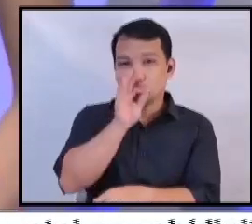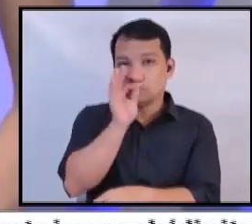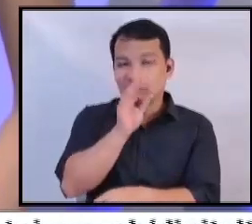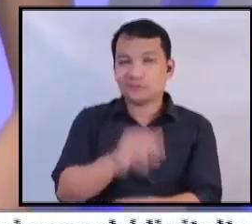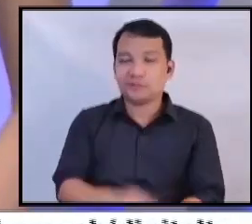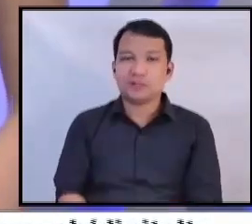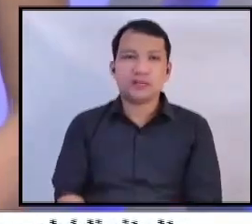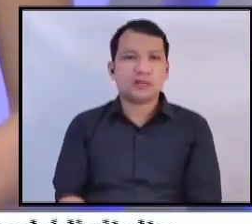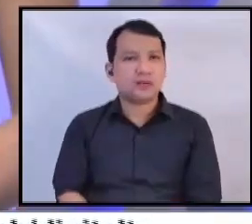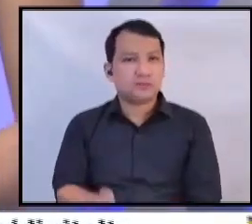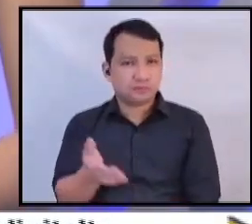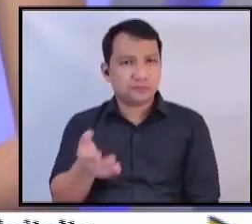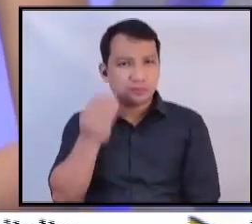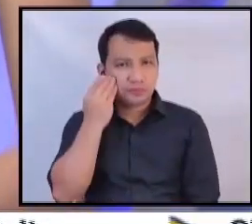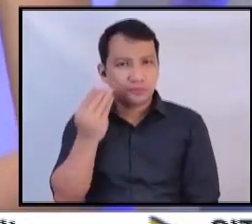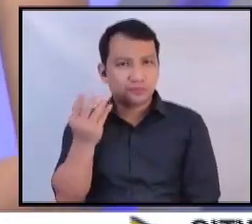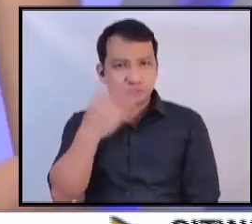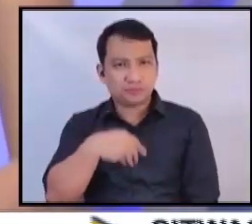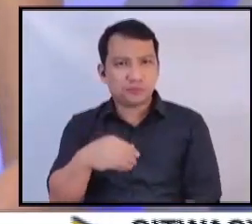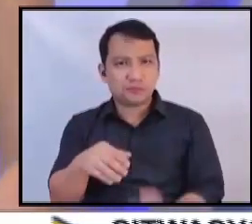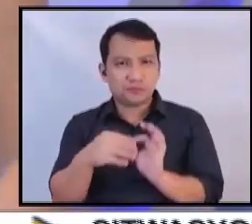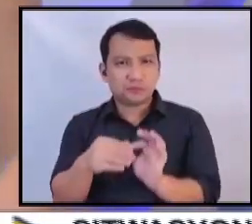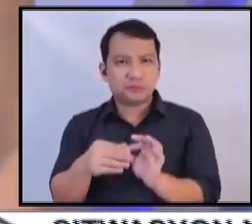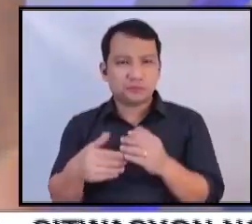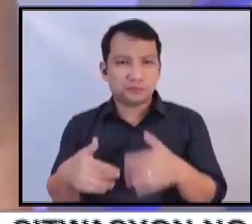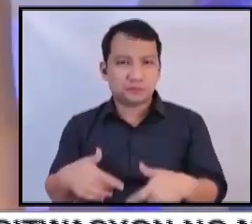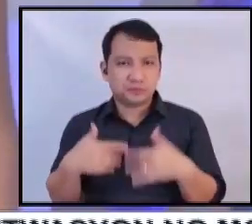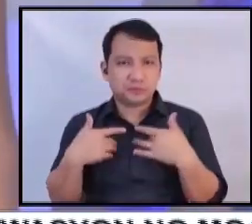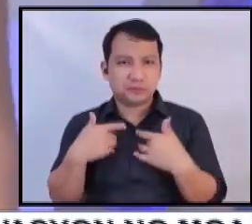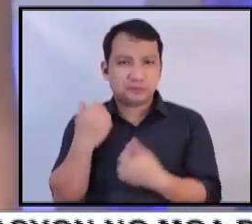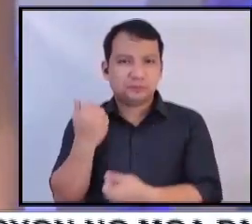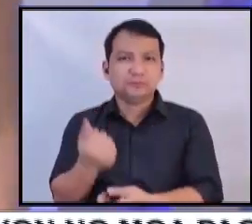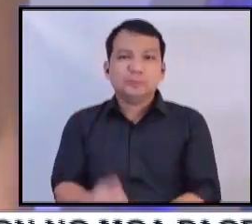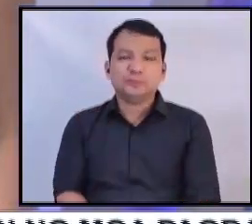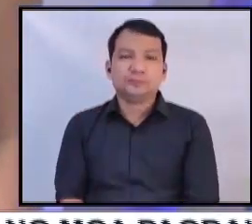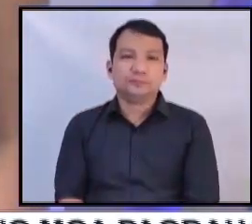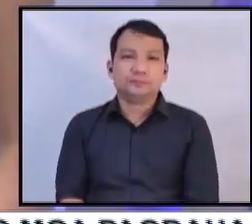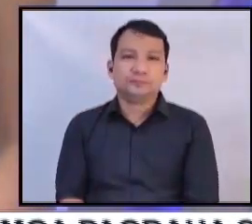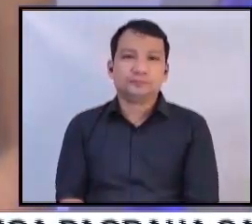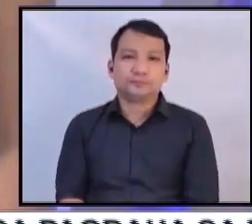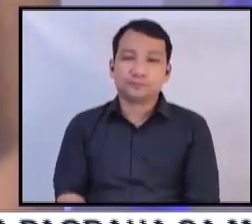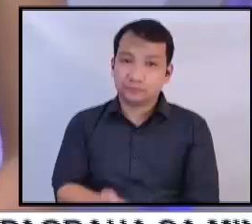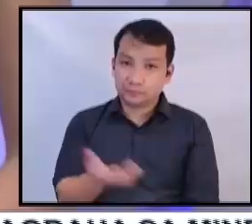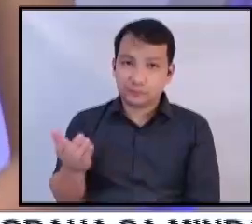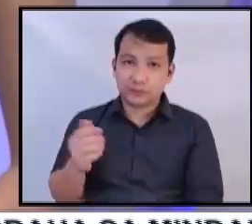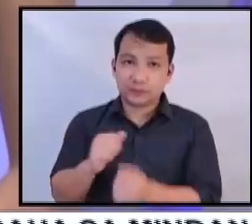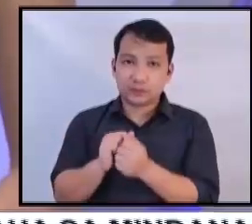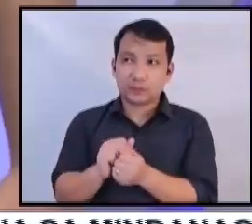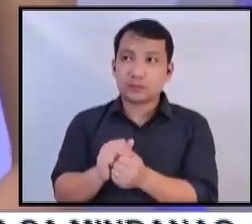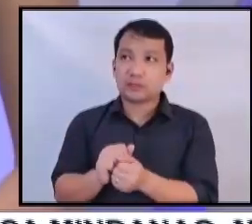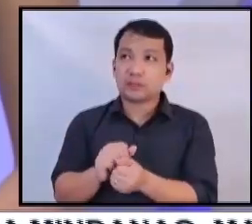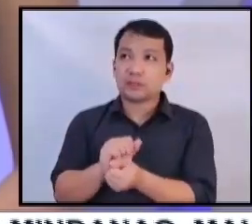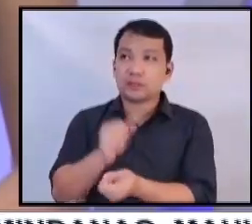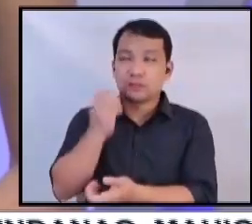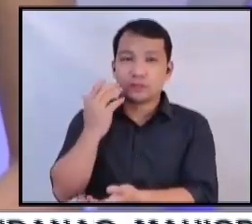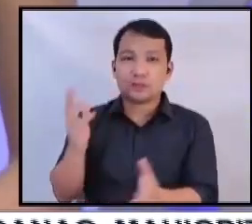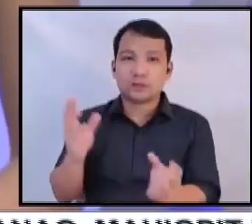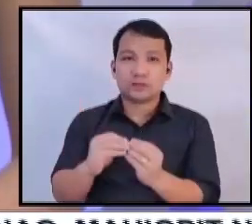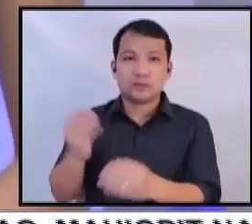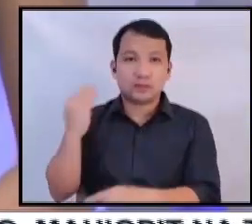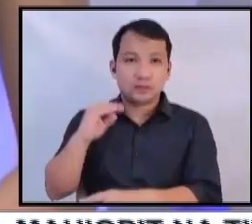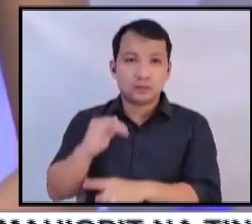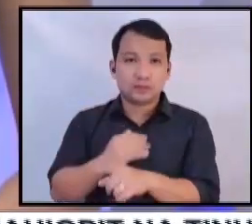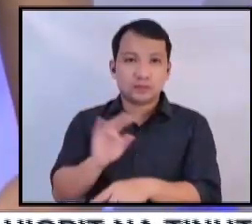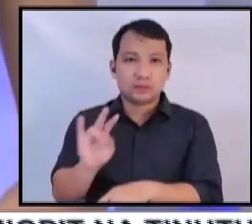Ito, naku, mas gumanda ang ating umaga. Oo nga. Very lucky na kasama natin sila. Recently nga po, nitong July 7,